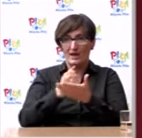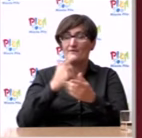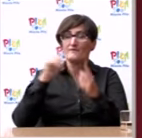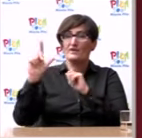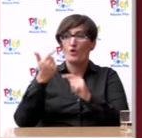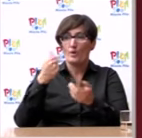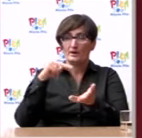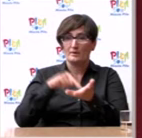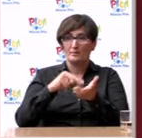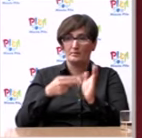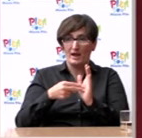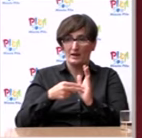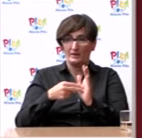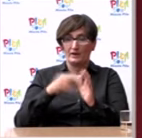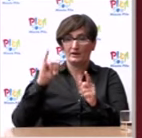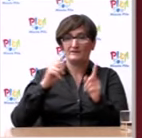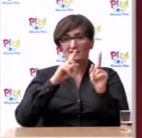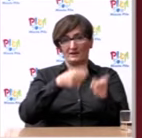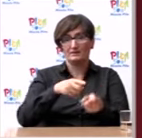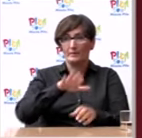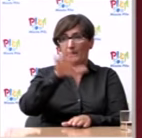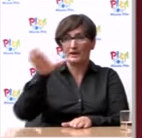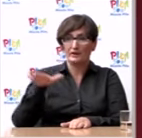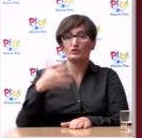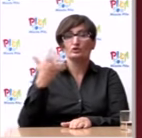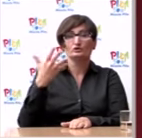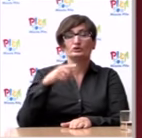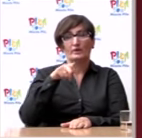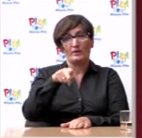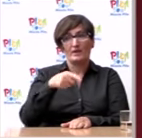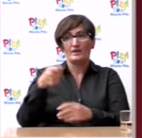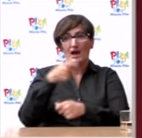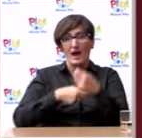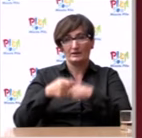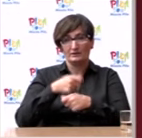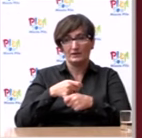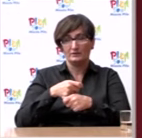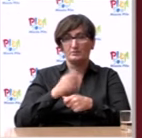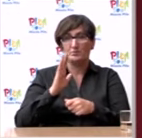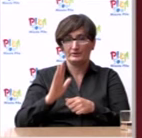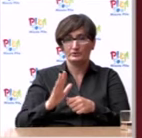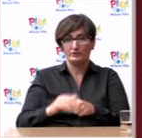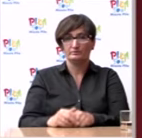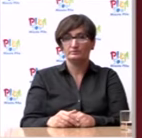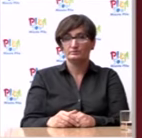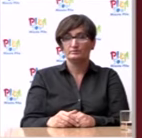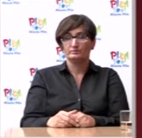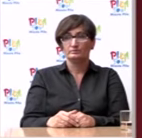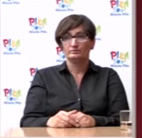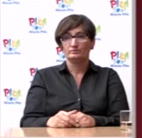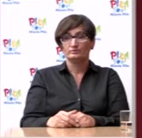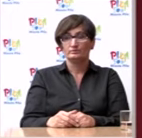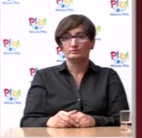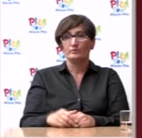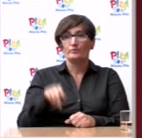planu i wskazania terenu, gdzie ten handel wielkopowierzchniowy się pojawi i to jest obligatoryjnie